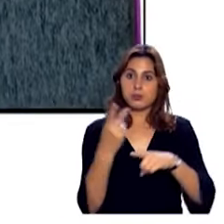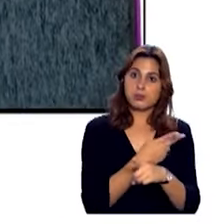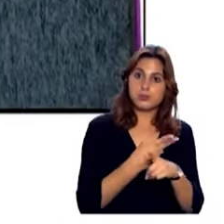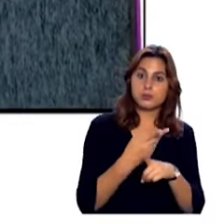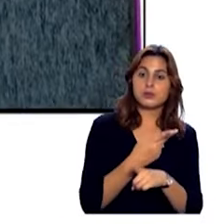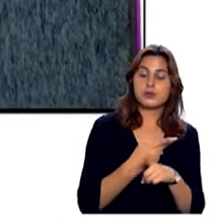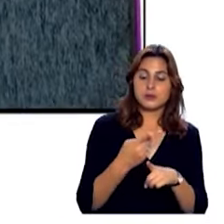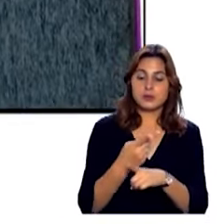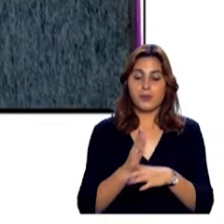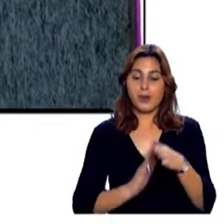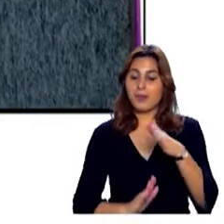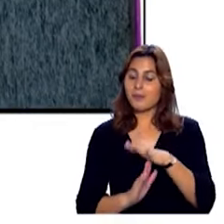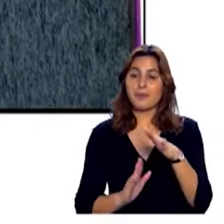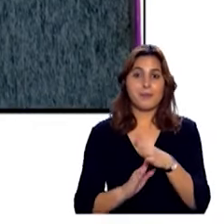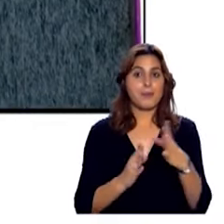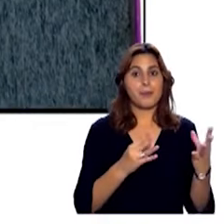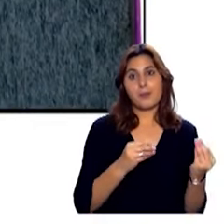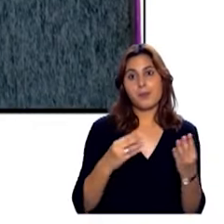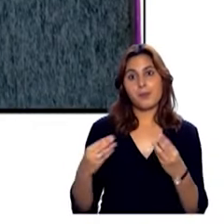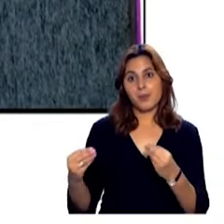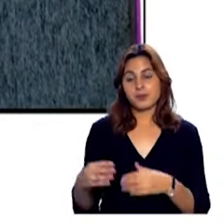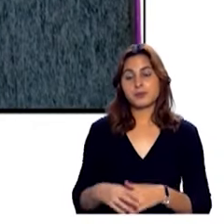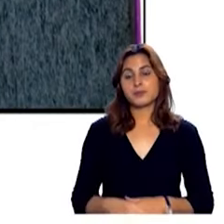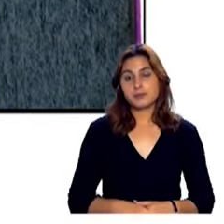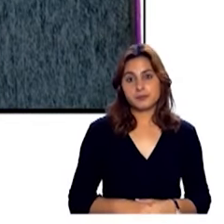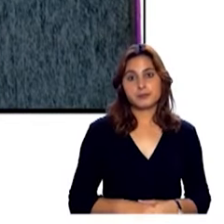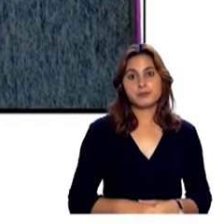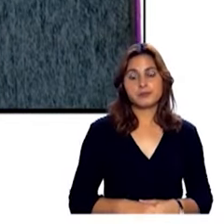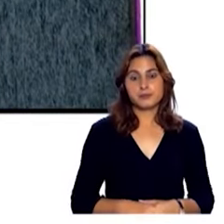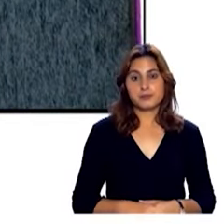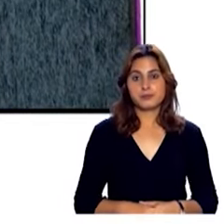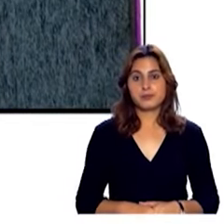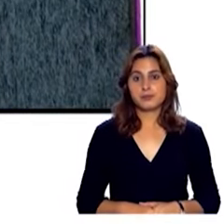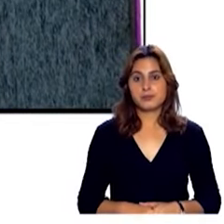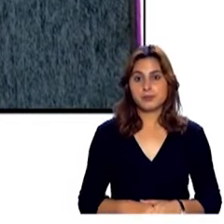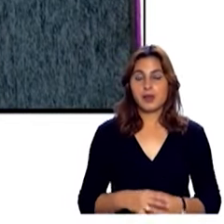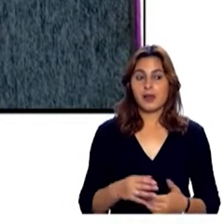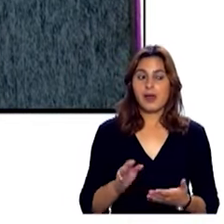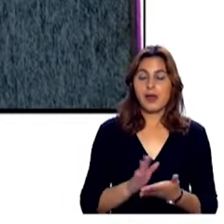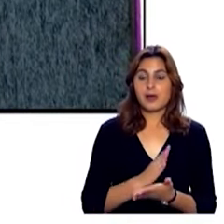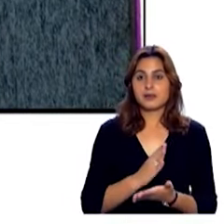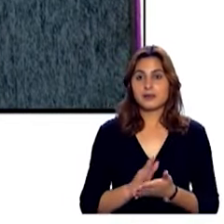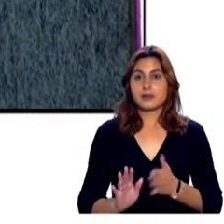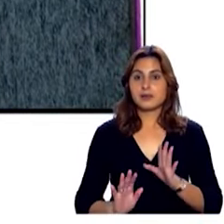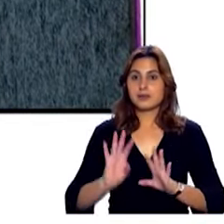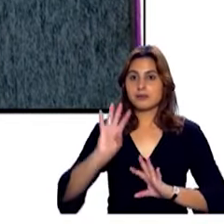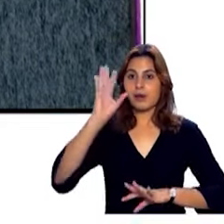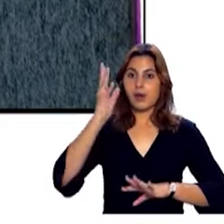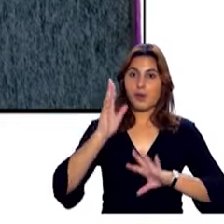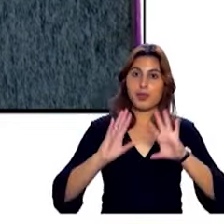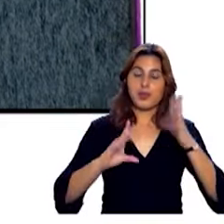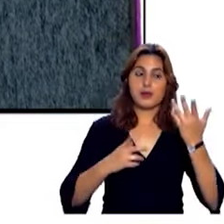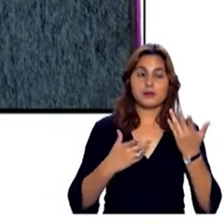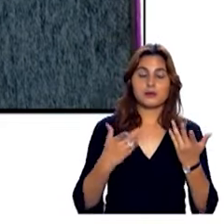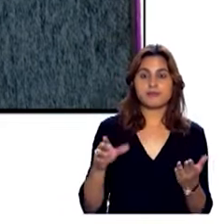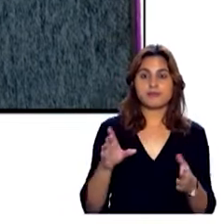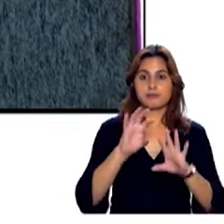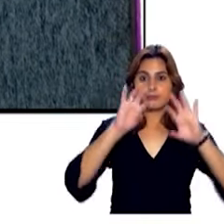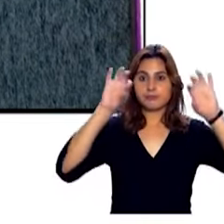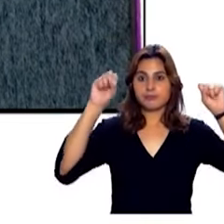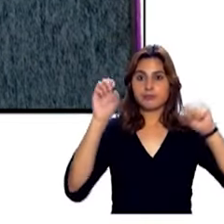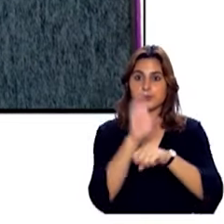Nostra corte costituzionale quando dichiara una questione di legittimità costituzionale manifestamente inf fondata alla Luce Della sua precedente